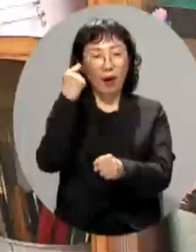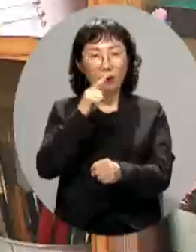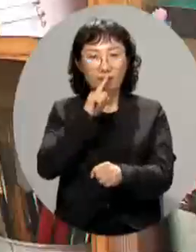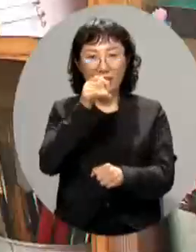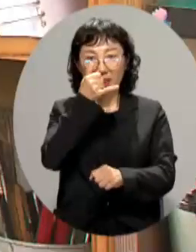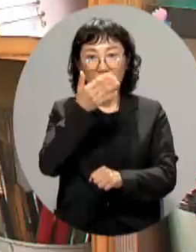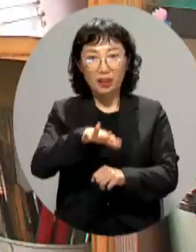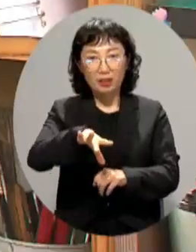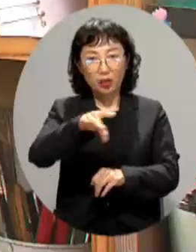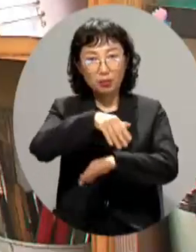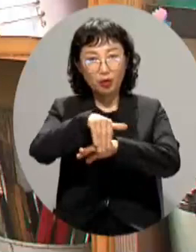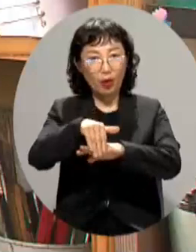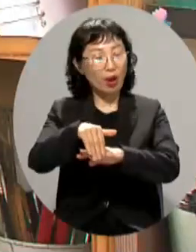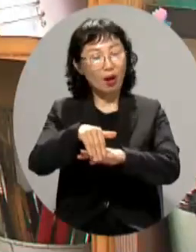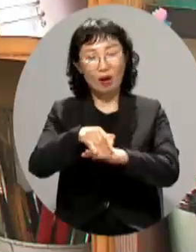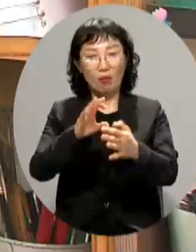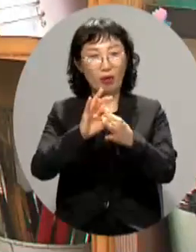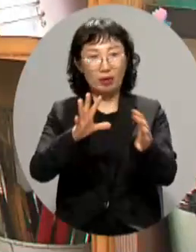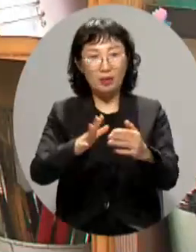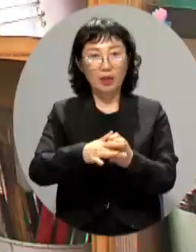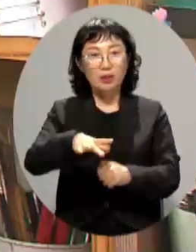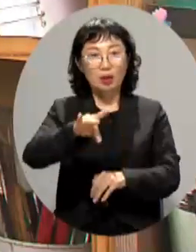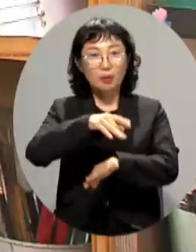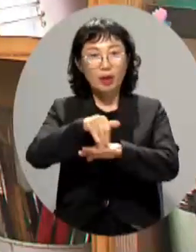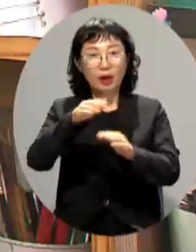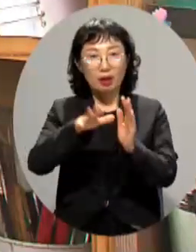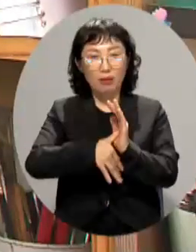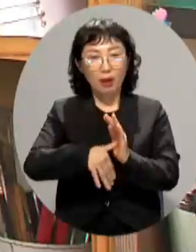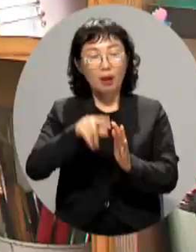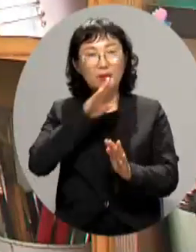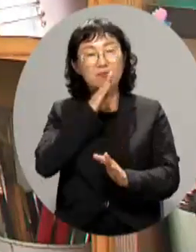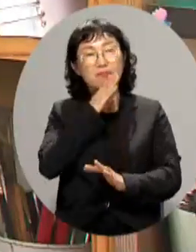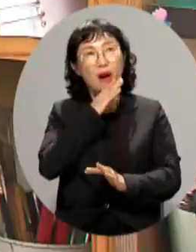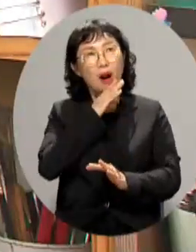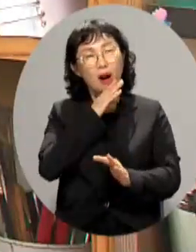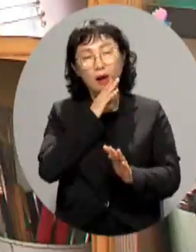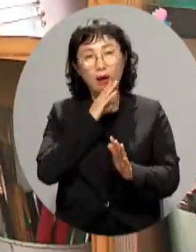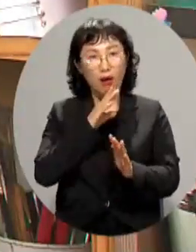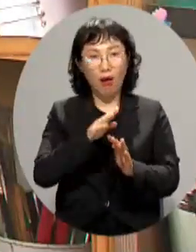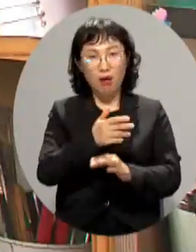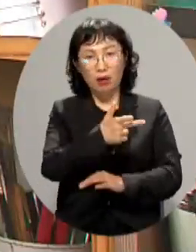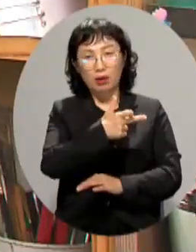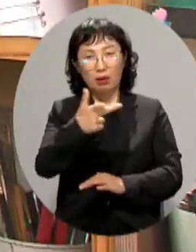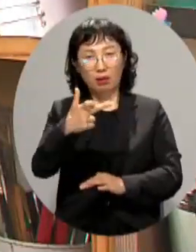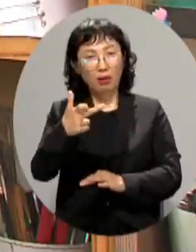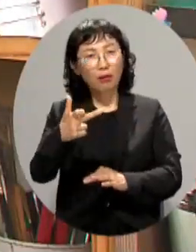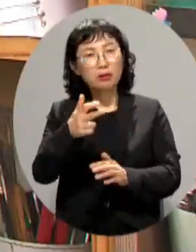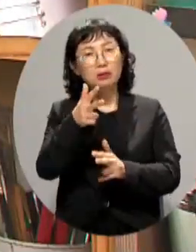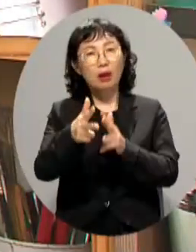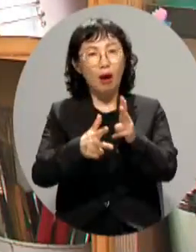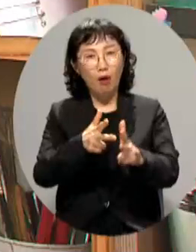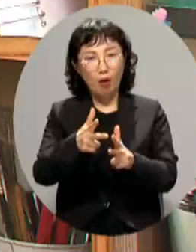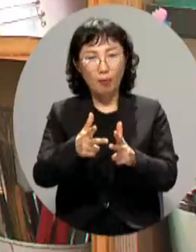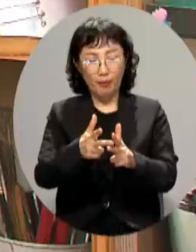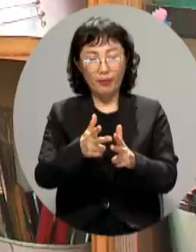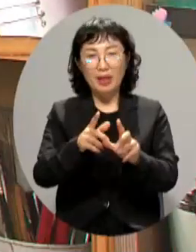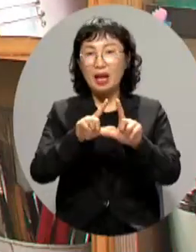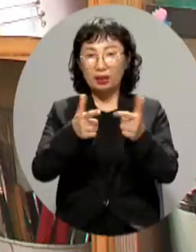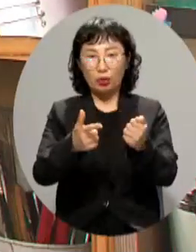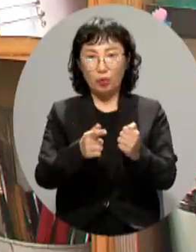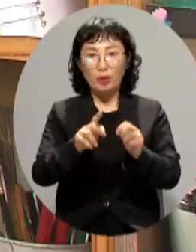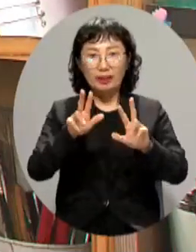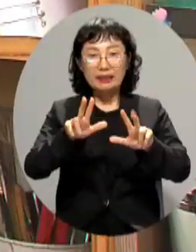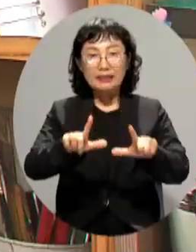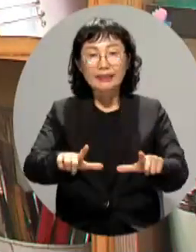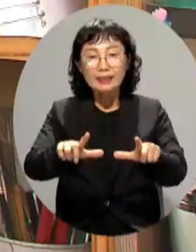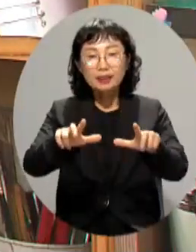처음 계획했을 때 환상적이거나 과대한 사업 계획을 세울 게 아니라 현실에 맞는